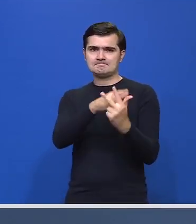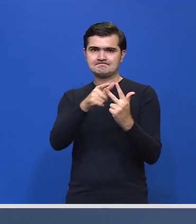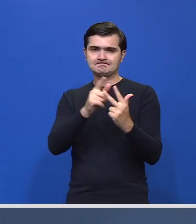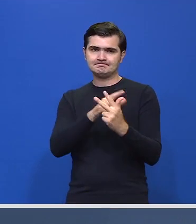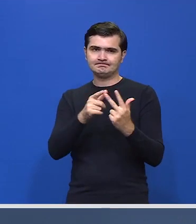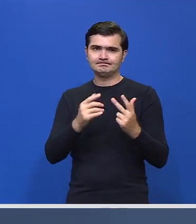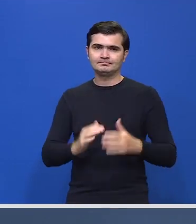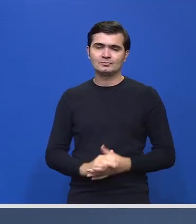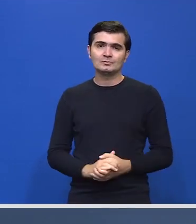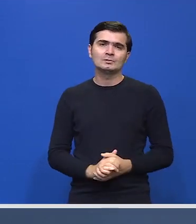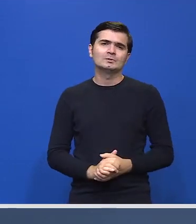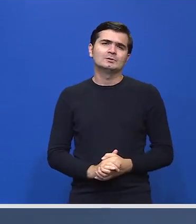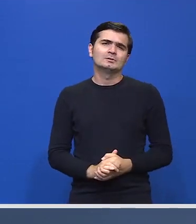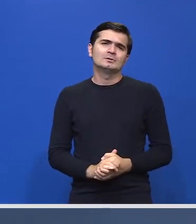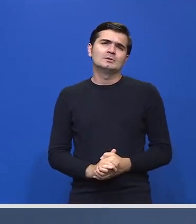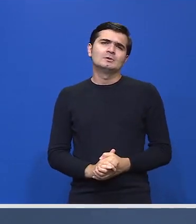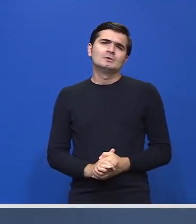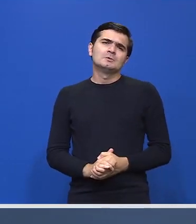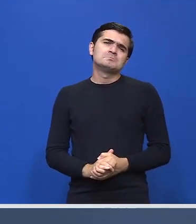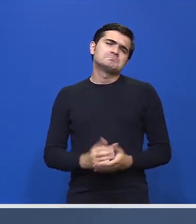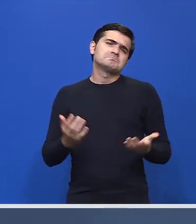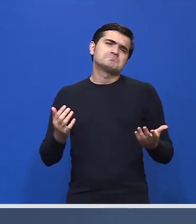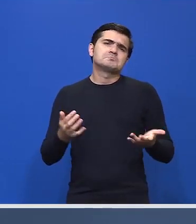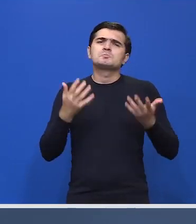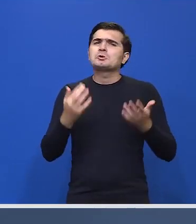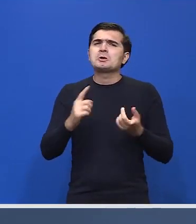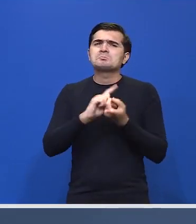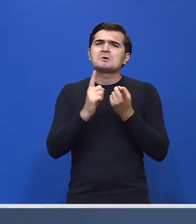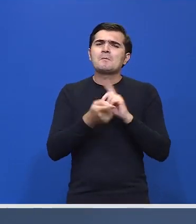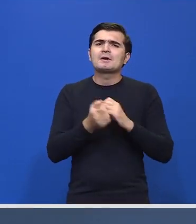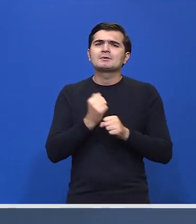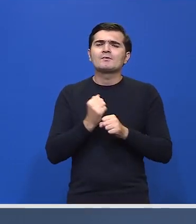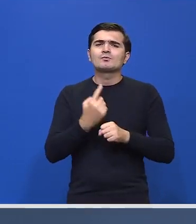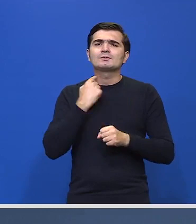Ca modificări care au avut loc în această săptămână, pentru că sunt